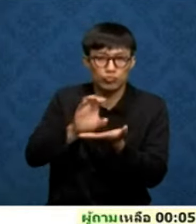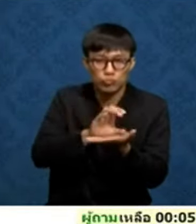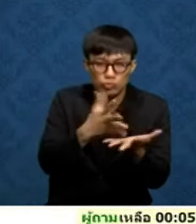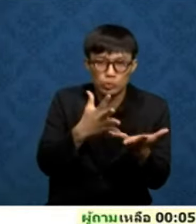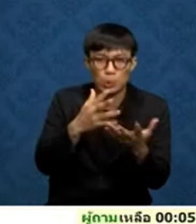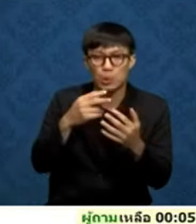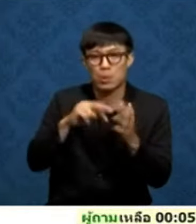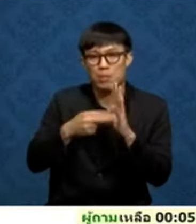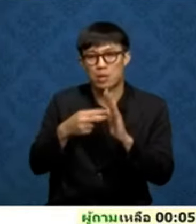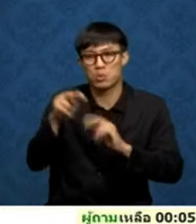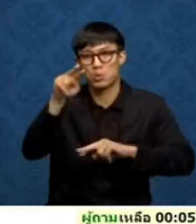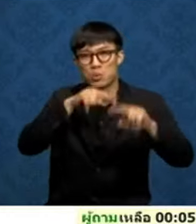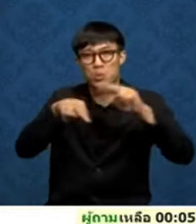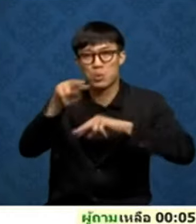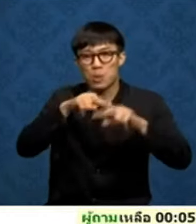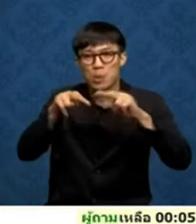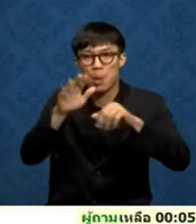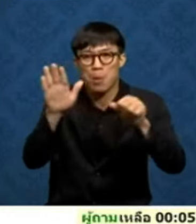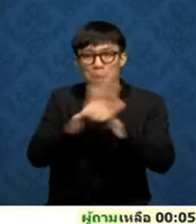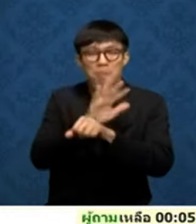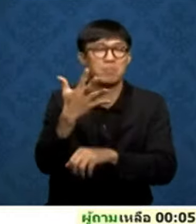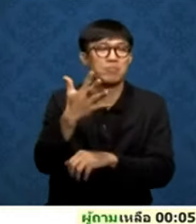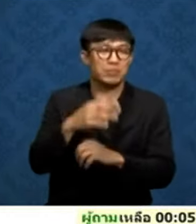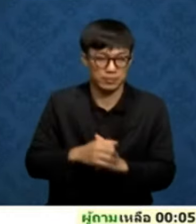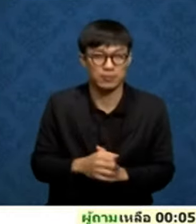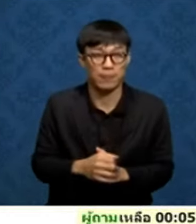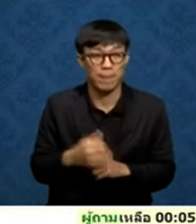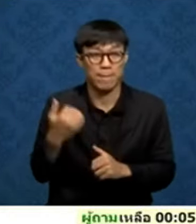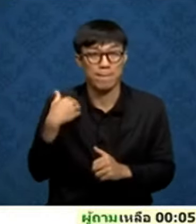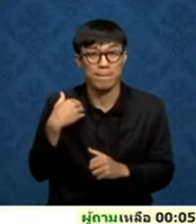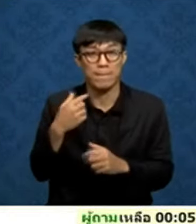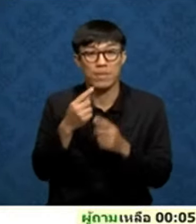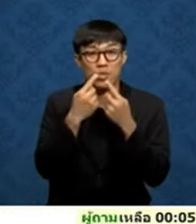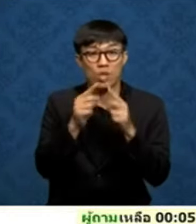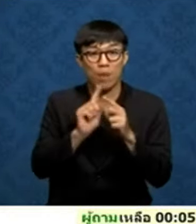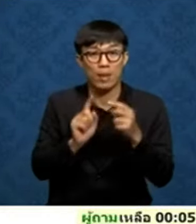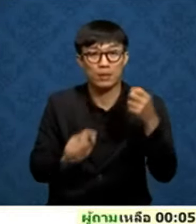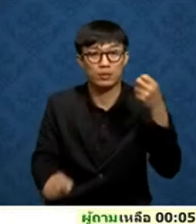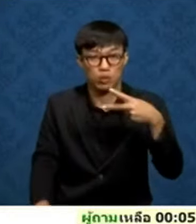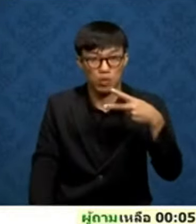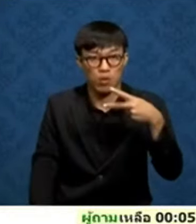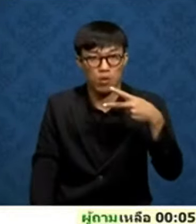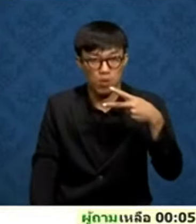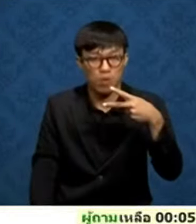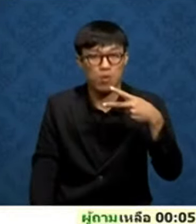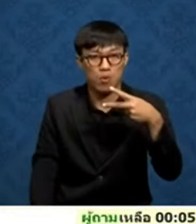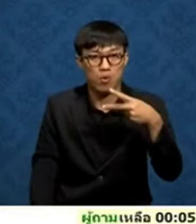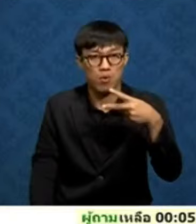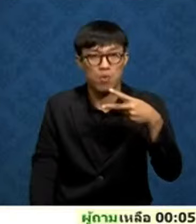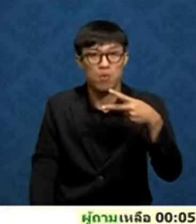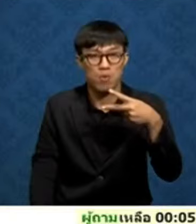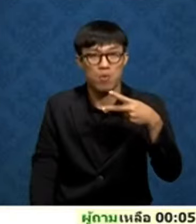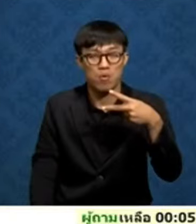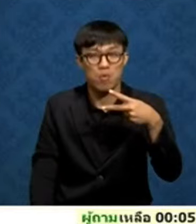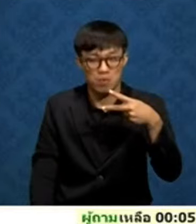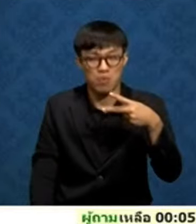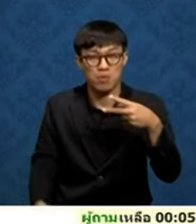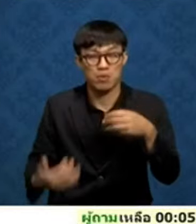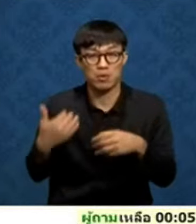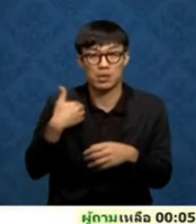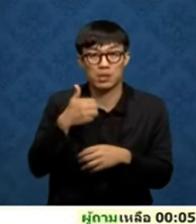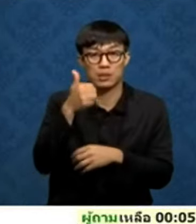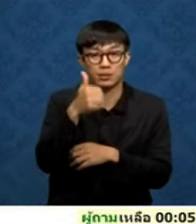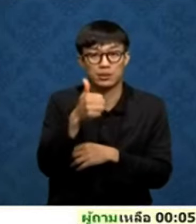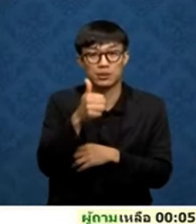งแต่อย่างไรก็ดีนะครับผมก็มี2ประเด็นที่อยากจะเรียนนะครับมันจะดีมากเลยนะครับในกรณีที่ส